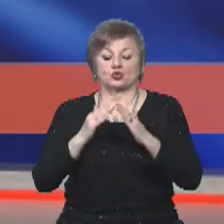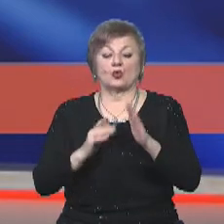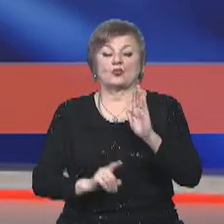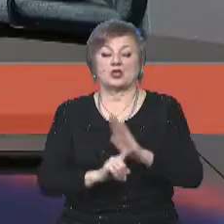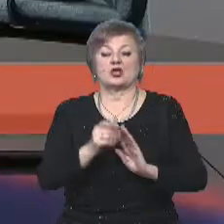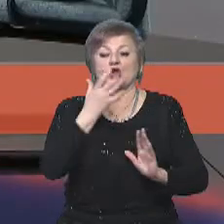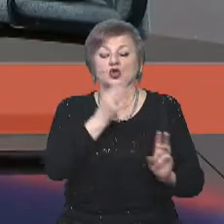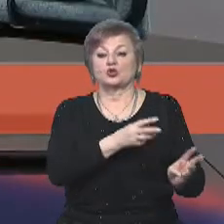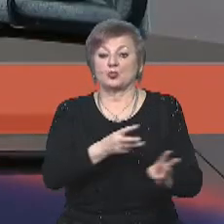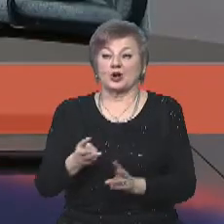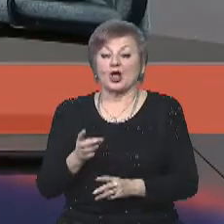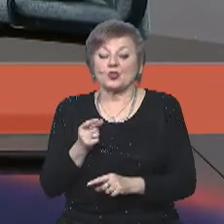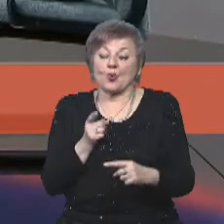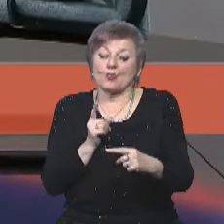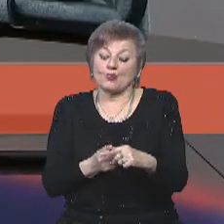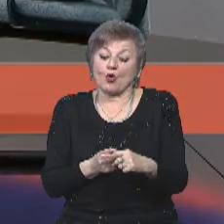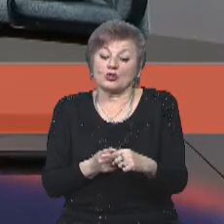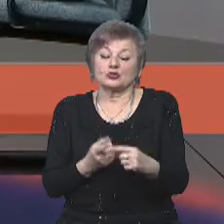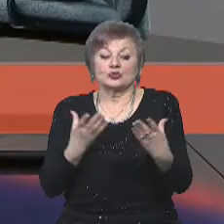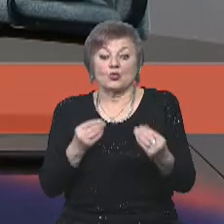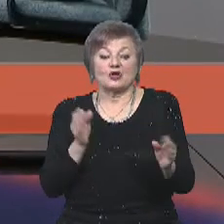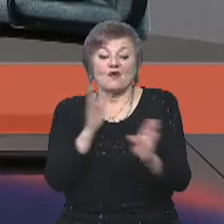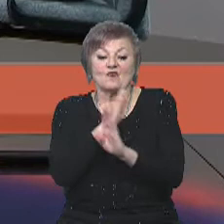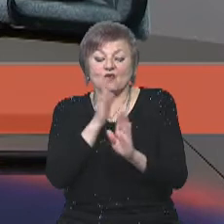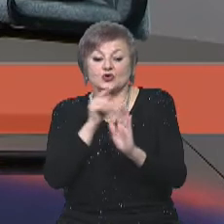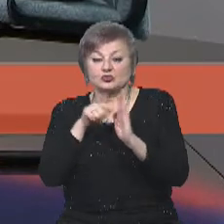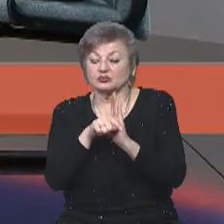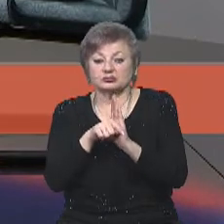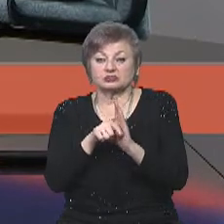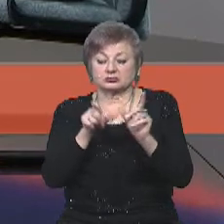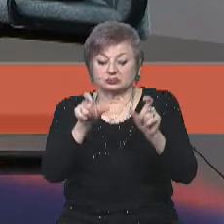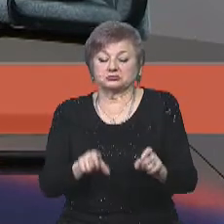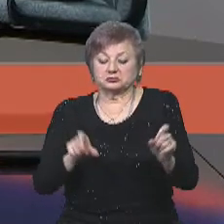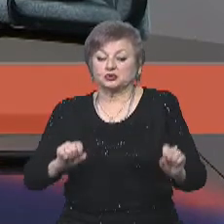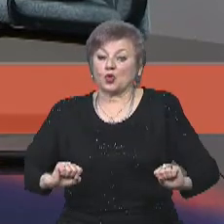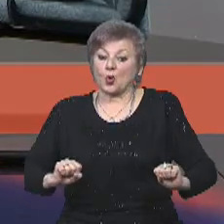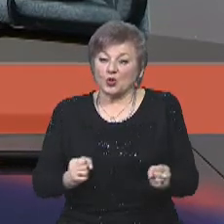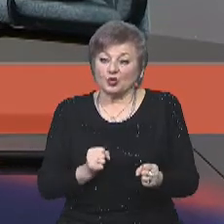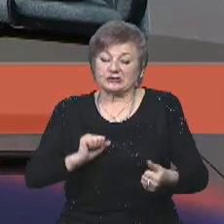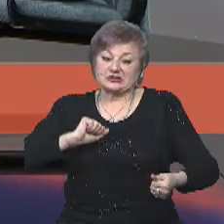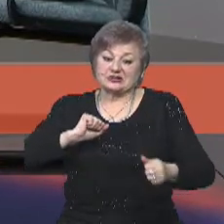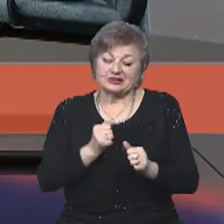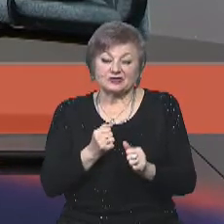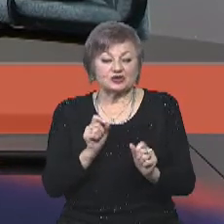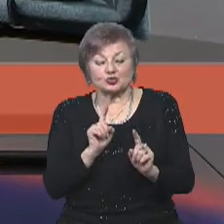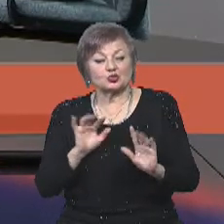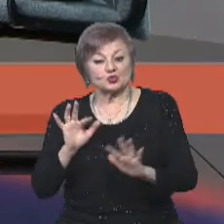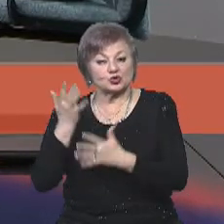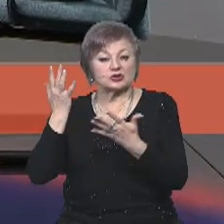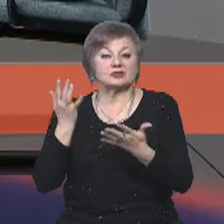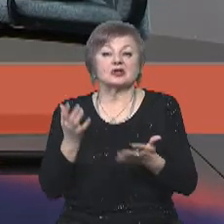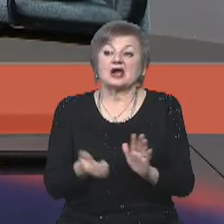Но половина дома либо завоздушилась, его не протравили, либо где-то задвижка что-то случилось. То